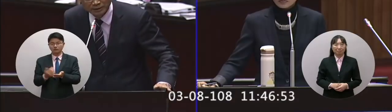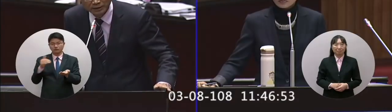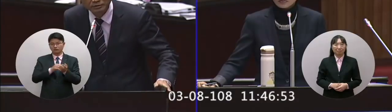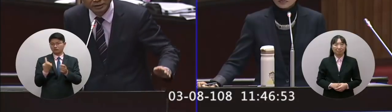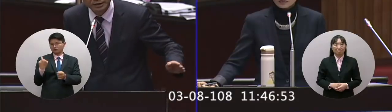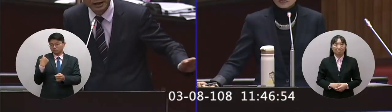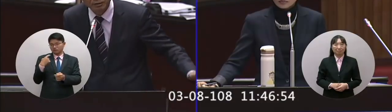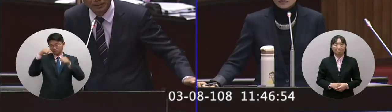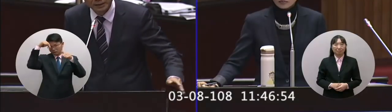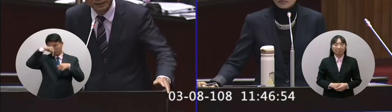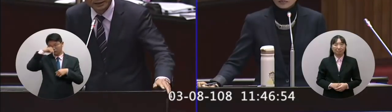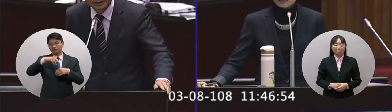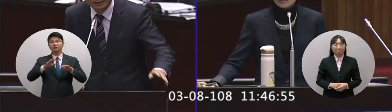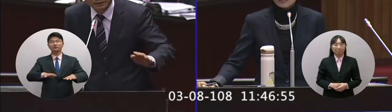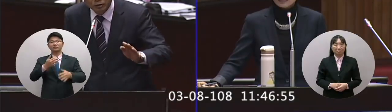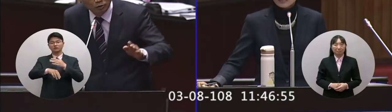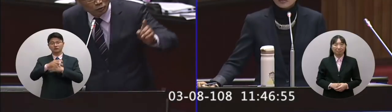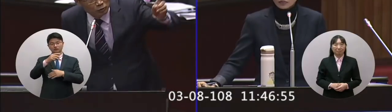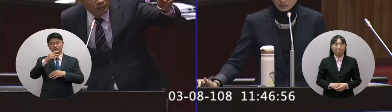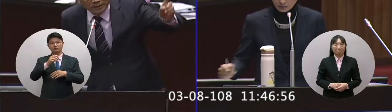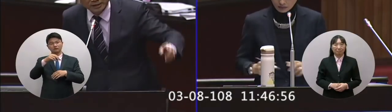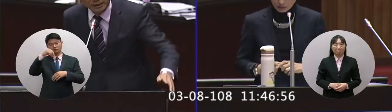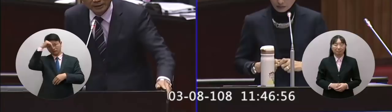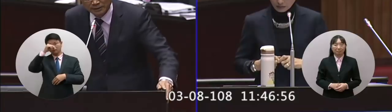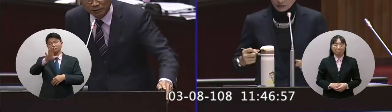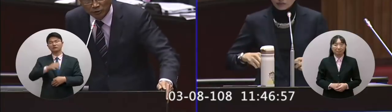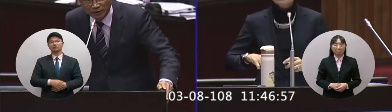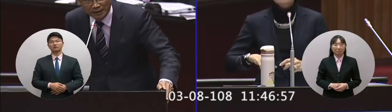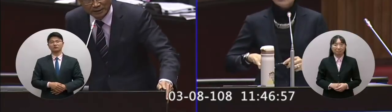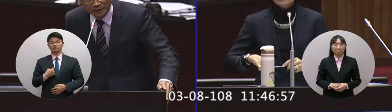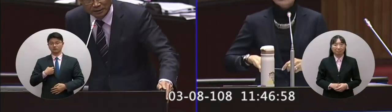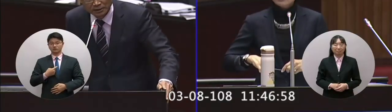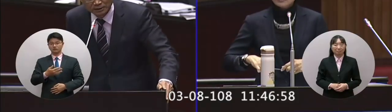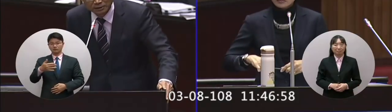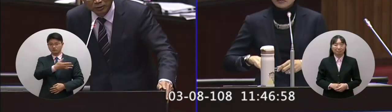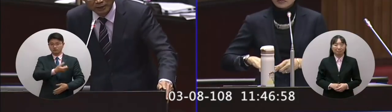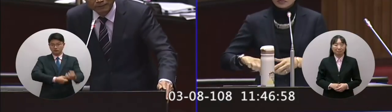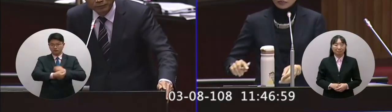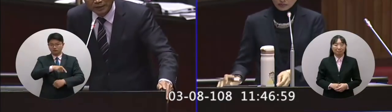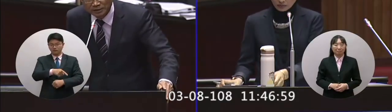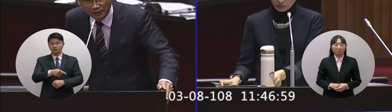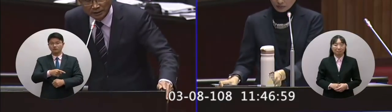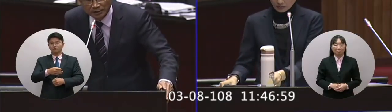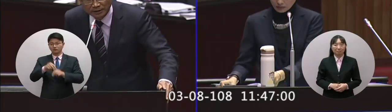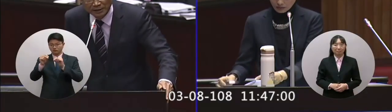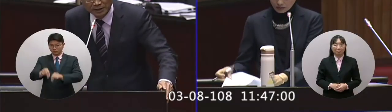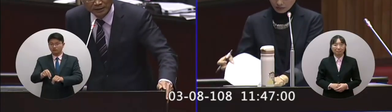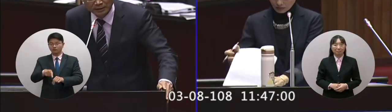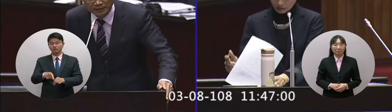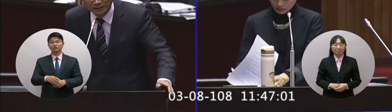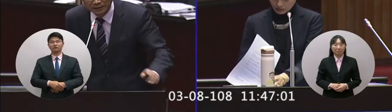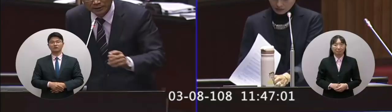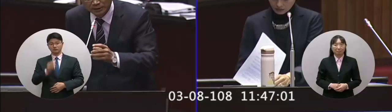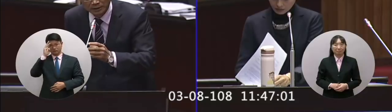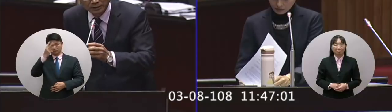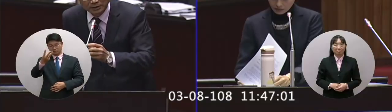下午为止，因为今天还有半天，扣除我们签的这个水产的这个金额之外，那整个3天